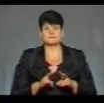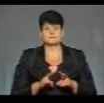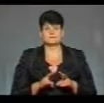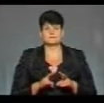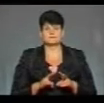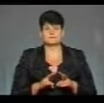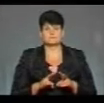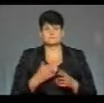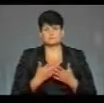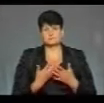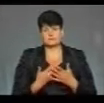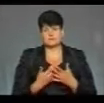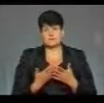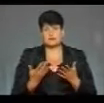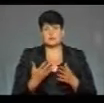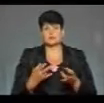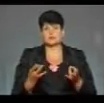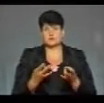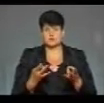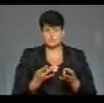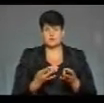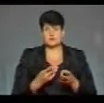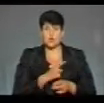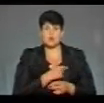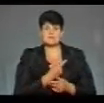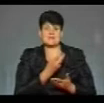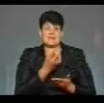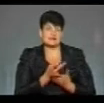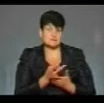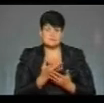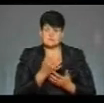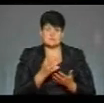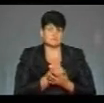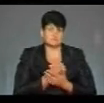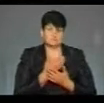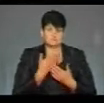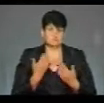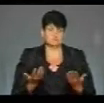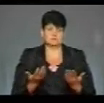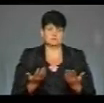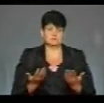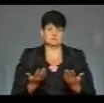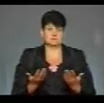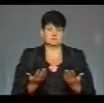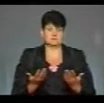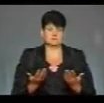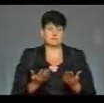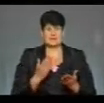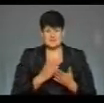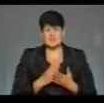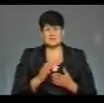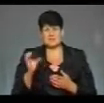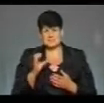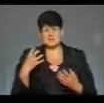значить, ознак, які потребують її госпіталізації, не виявлено. Значить, ну, виявлені забої,